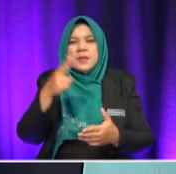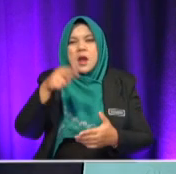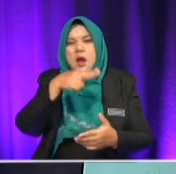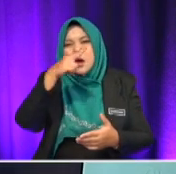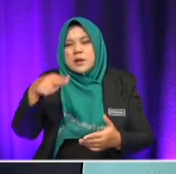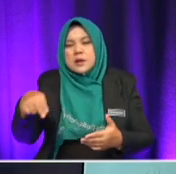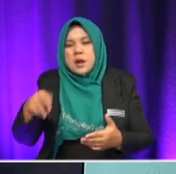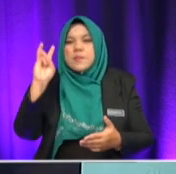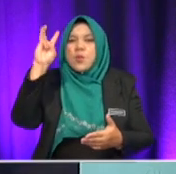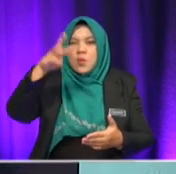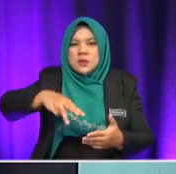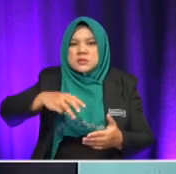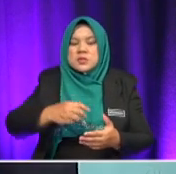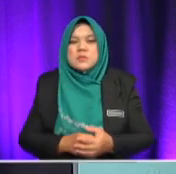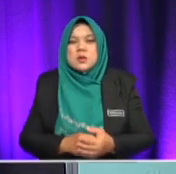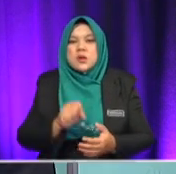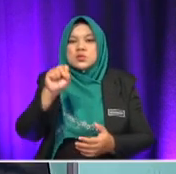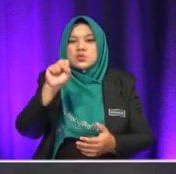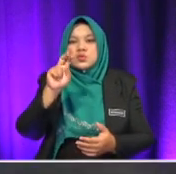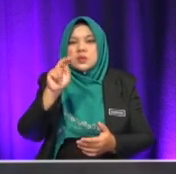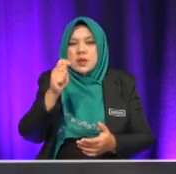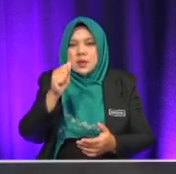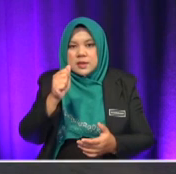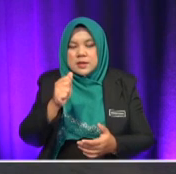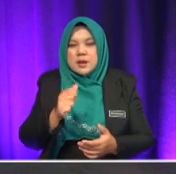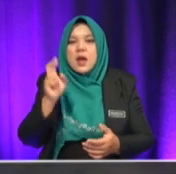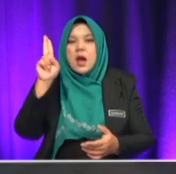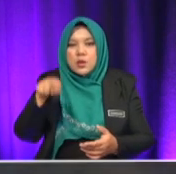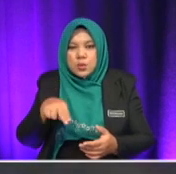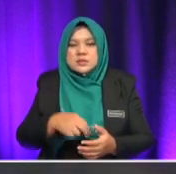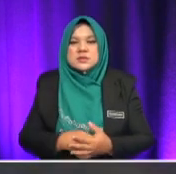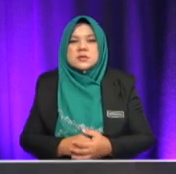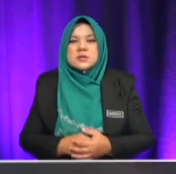wajib apalagi sedekah lagi harum